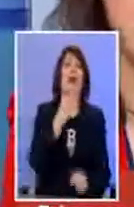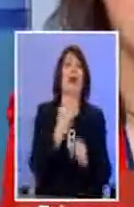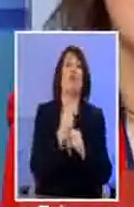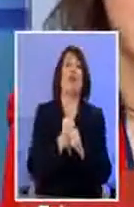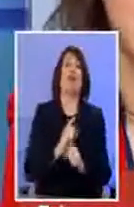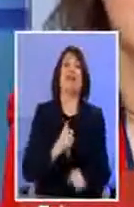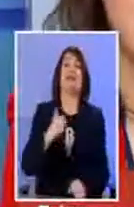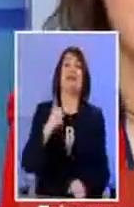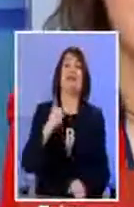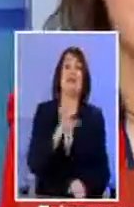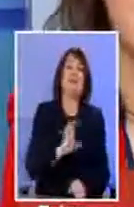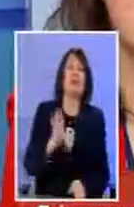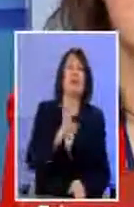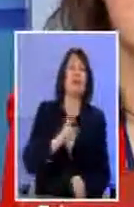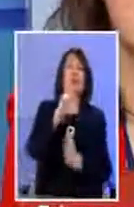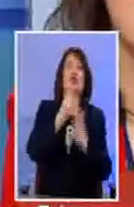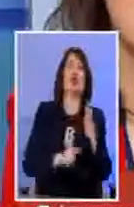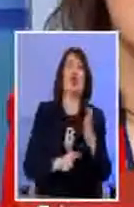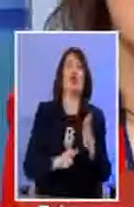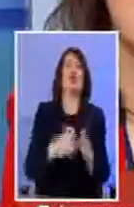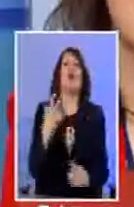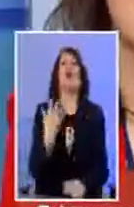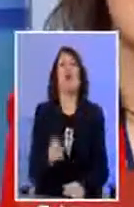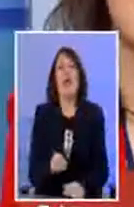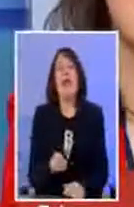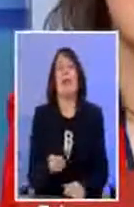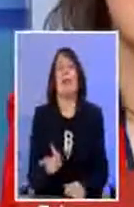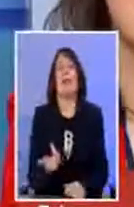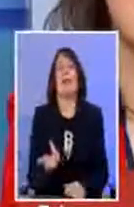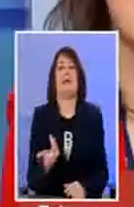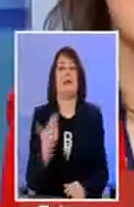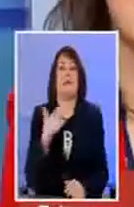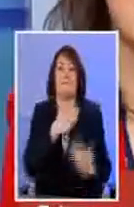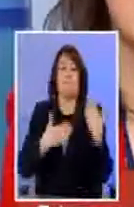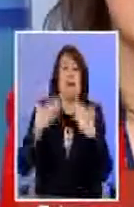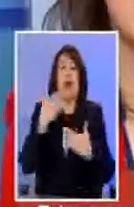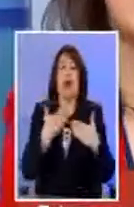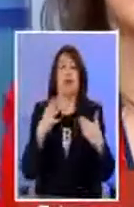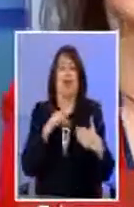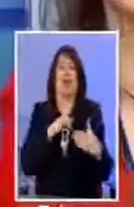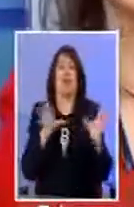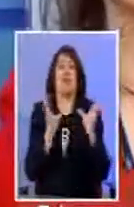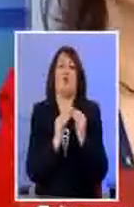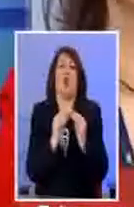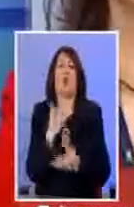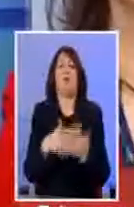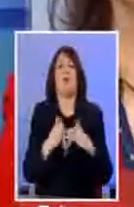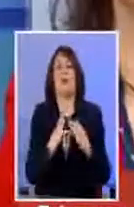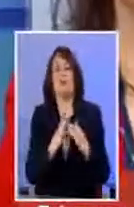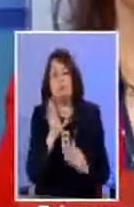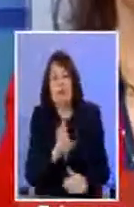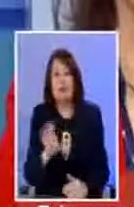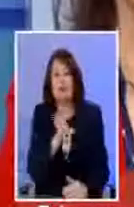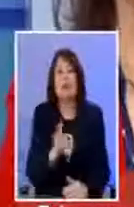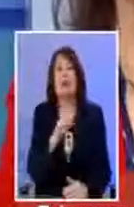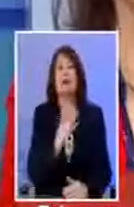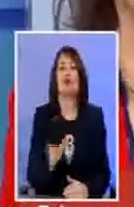βρω ξενοδοχεία πραγματικά που να έχουν μπάνια για ανάπηρους ή να βγω στην